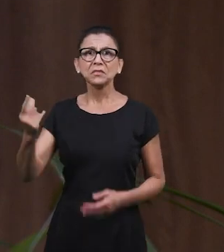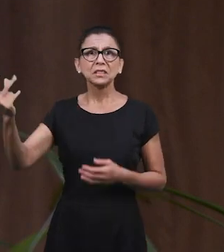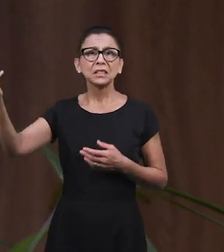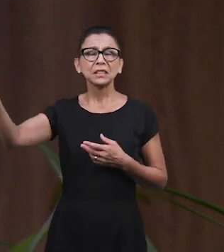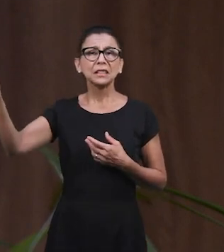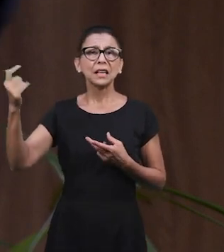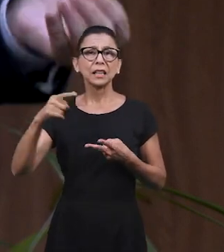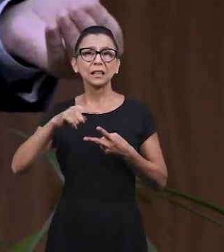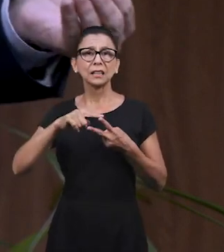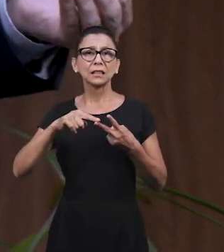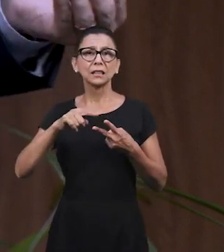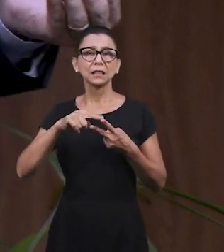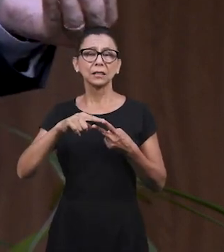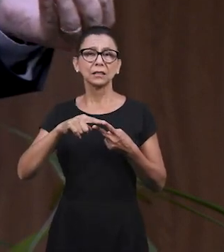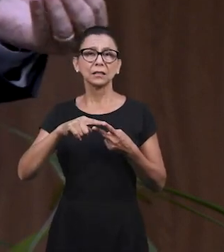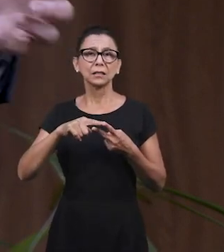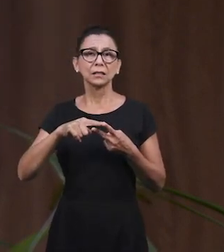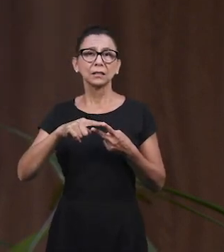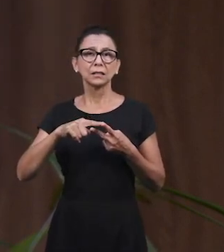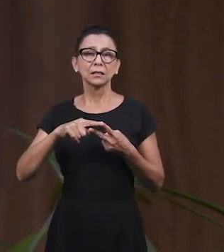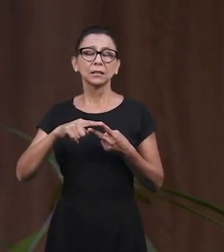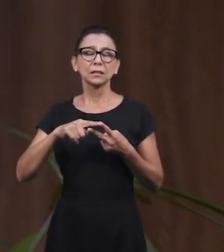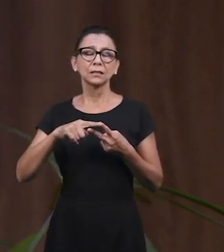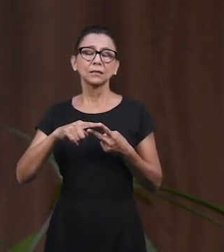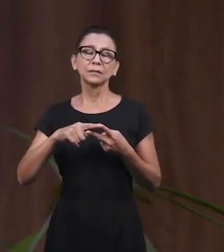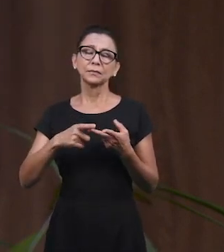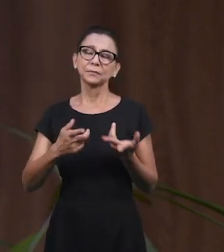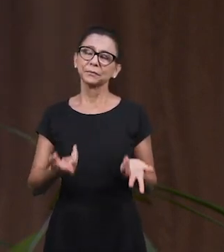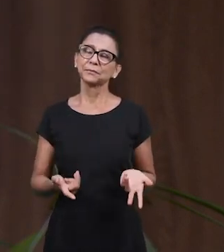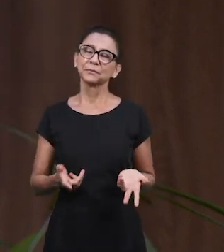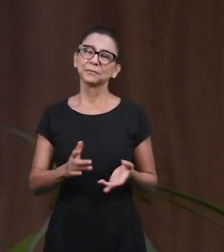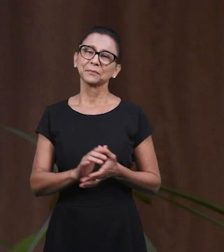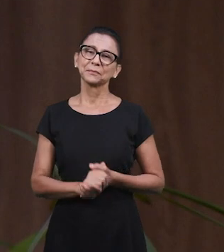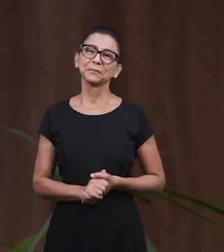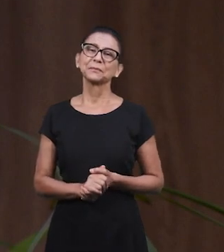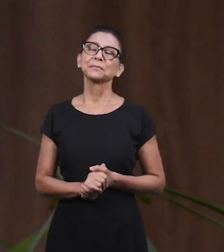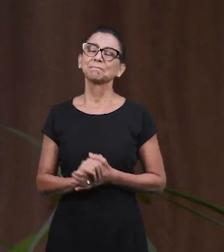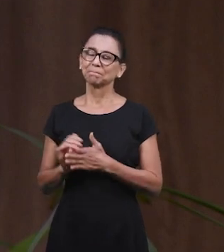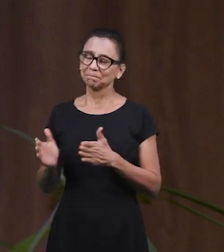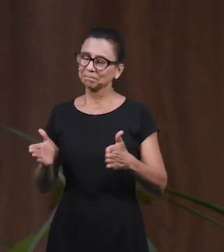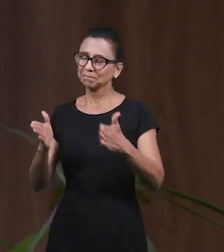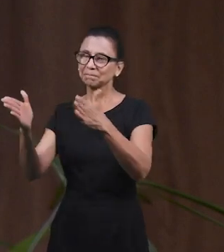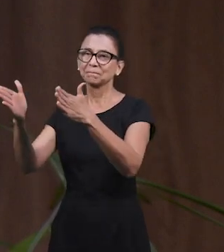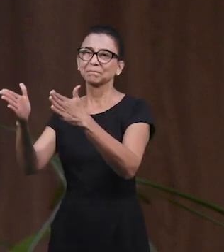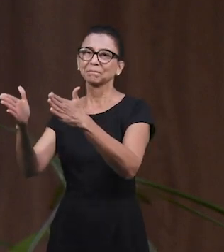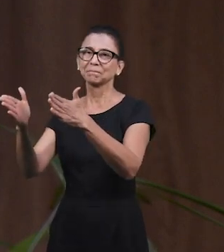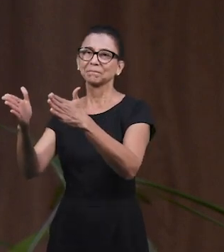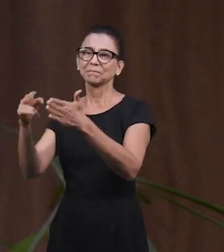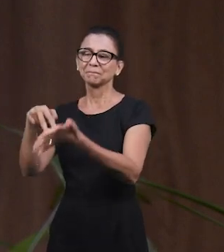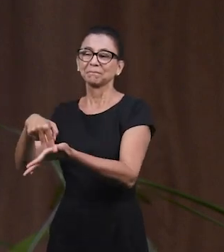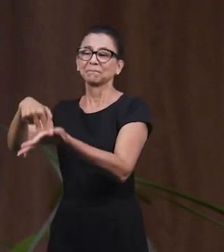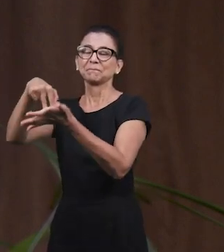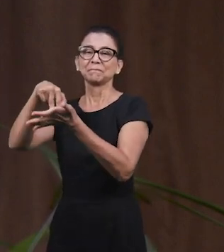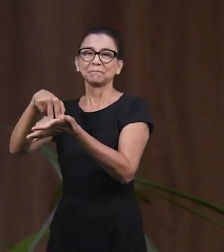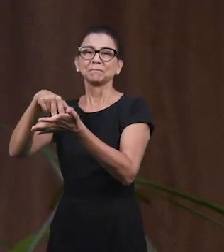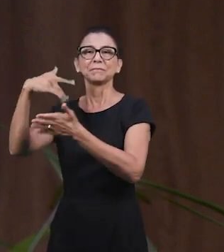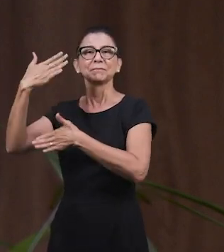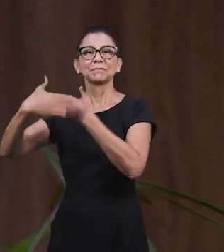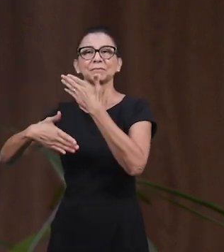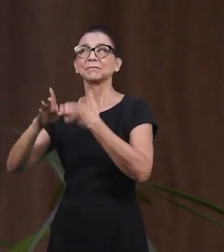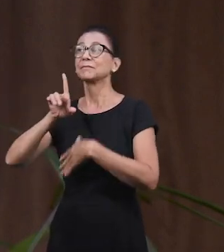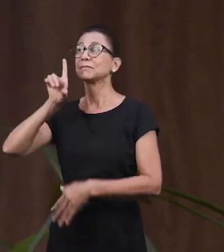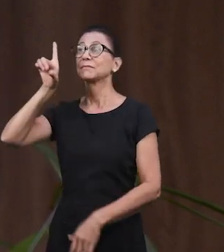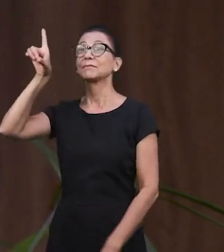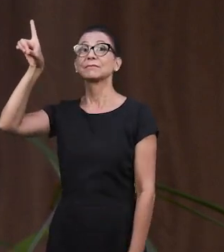salut, moins encore la vie éternelle, qui est le résultat du salut, sans que l'homme soit dans le chemin,